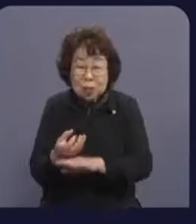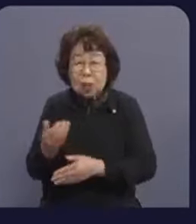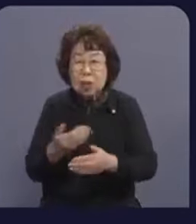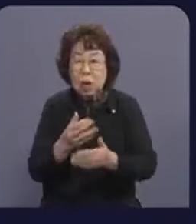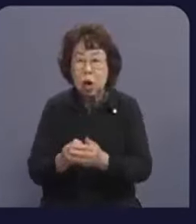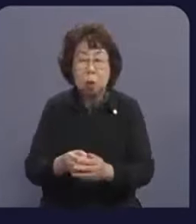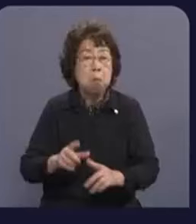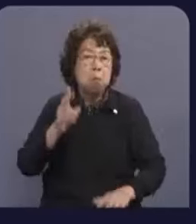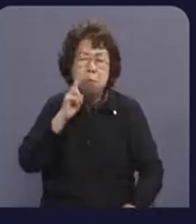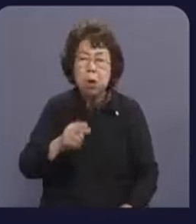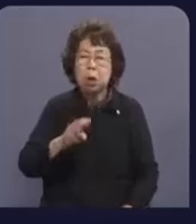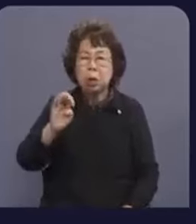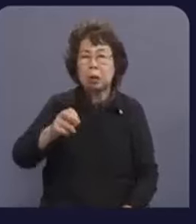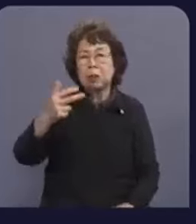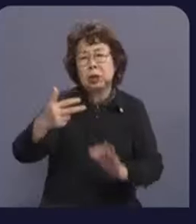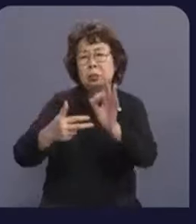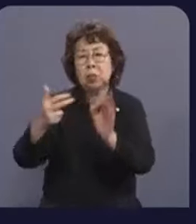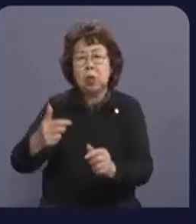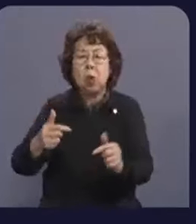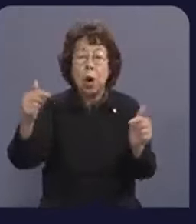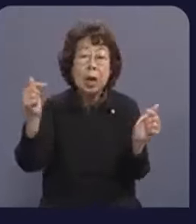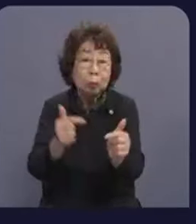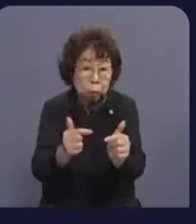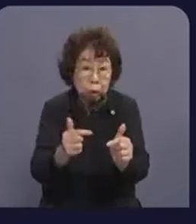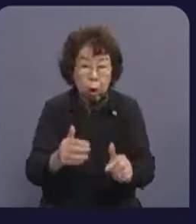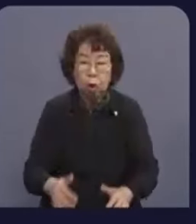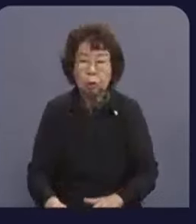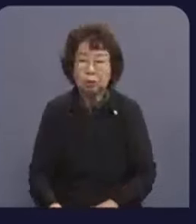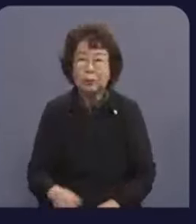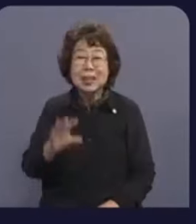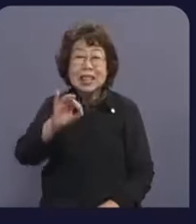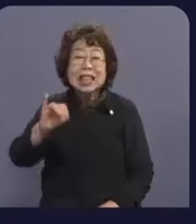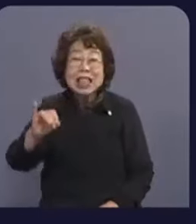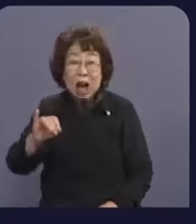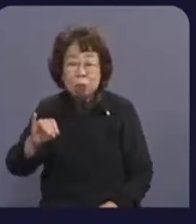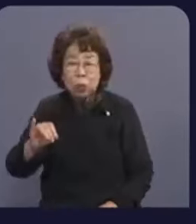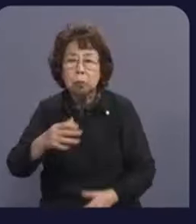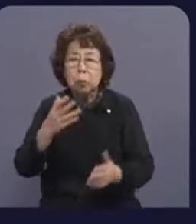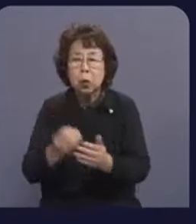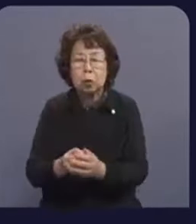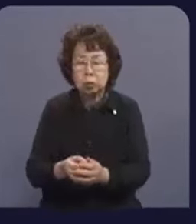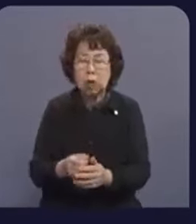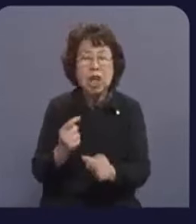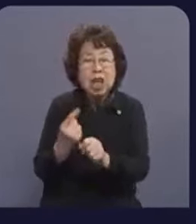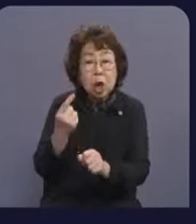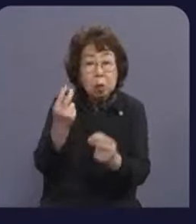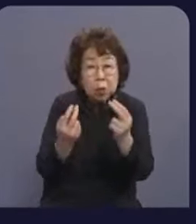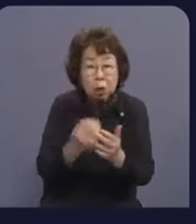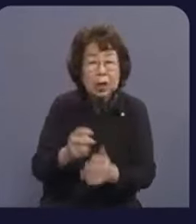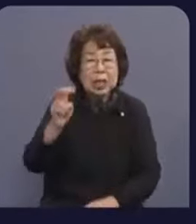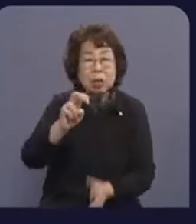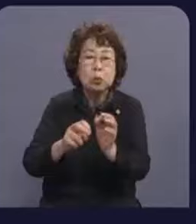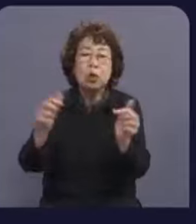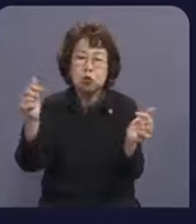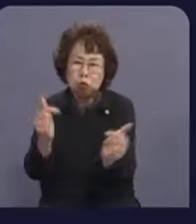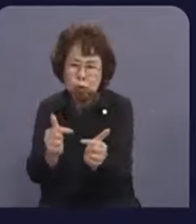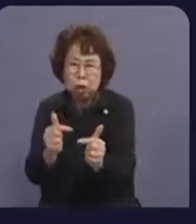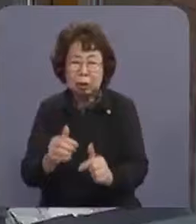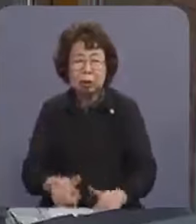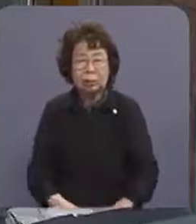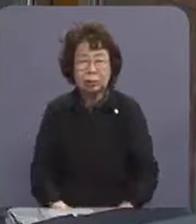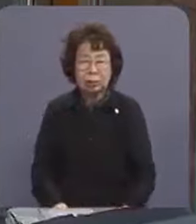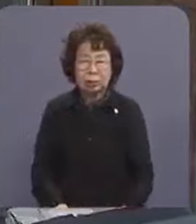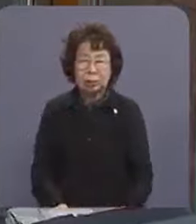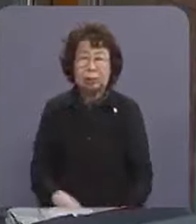올해 초보다 47% 감소했고 이스탄불 거래소도 1월 대비 20% 줄었습니다